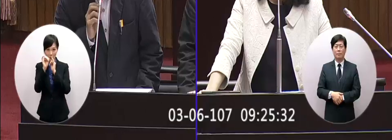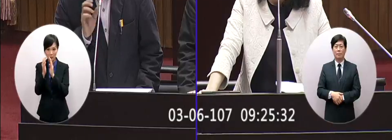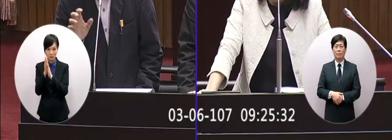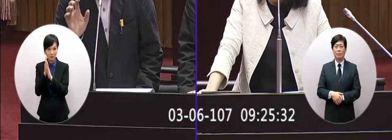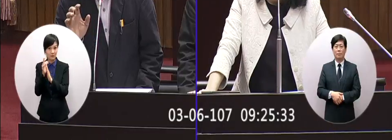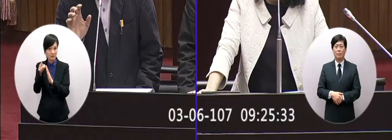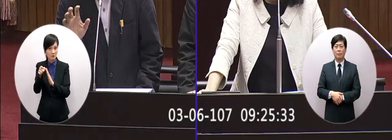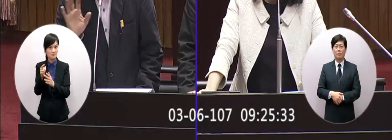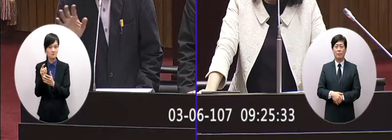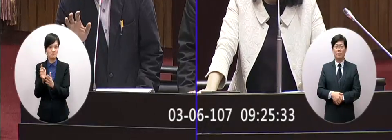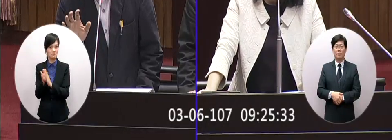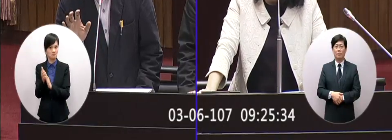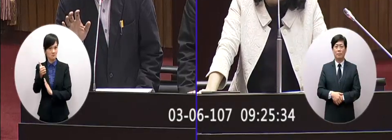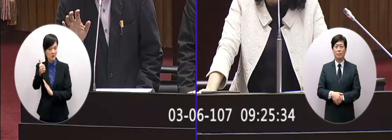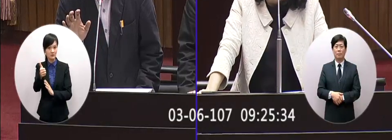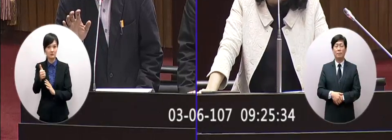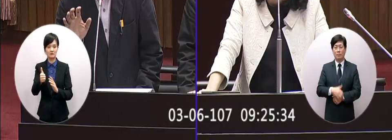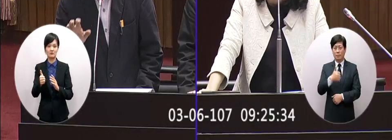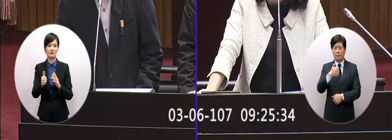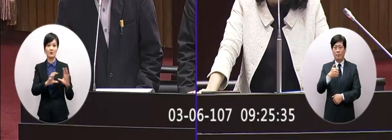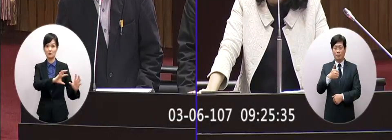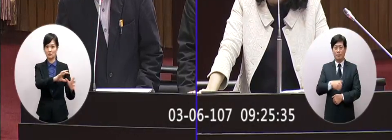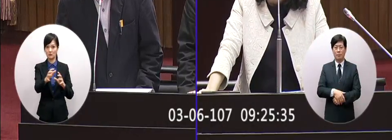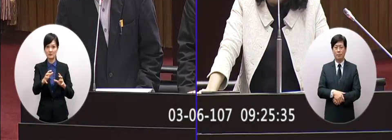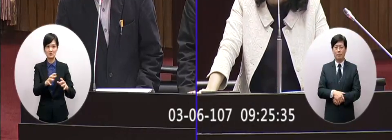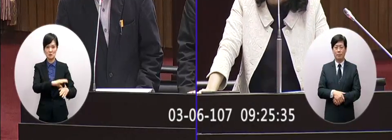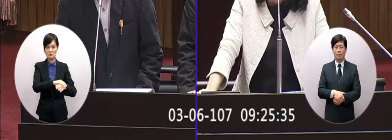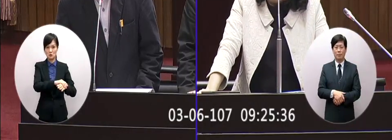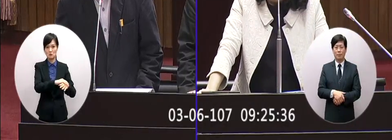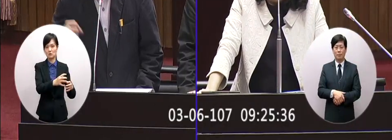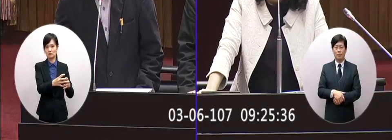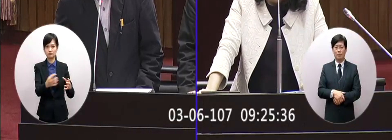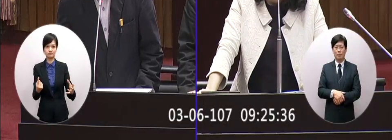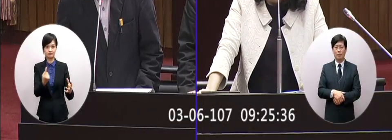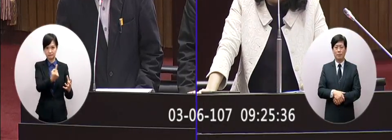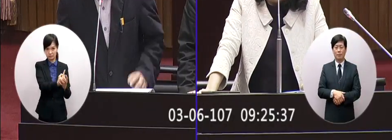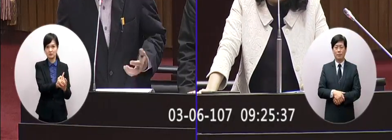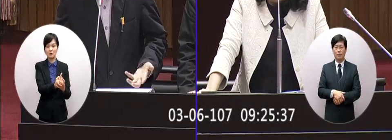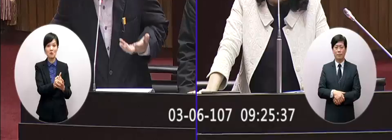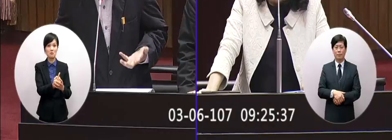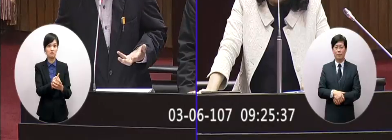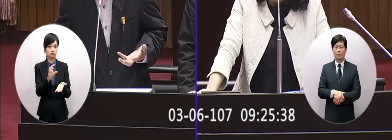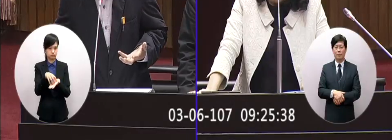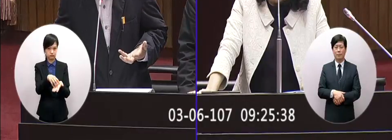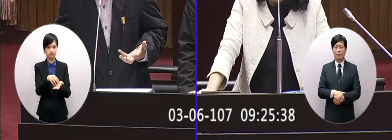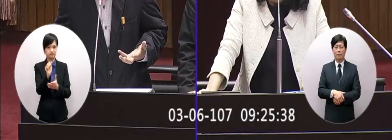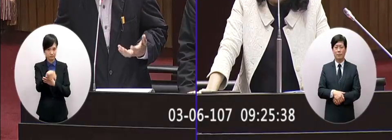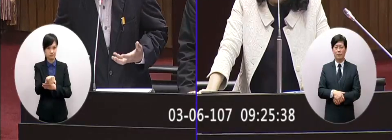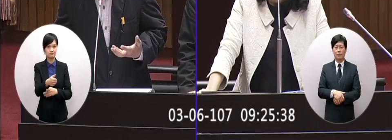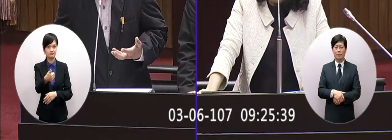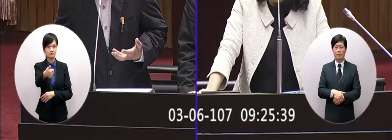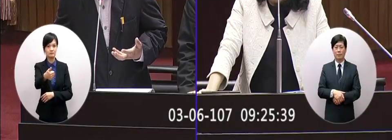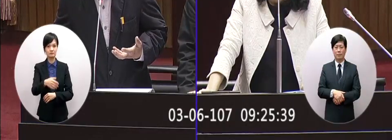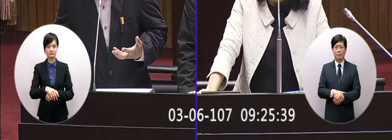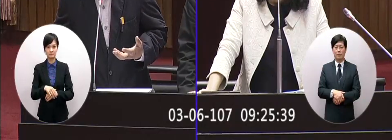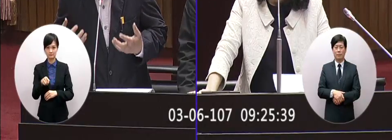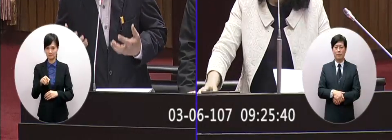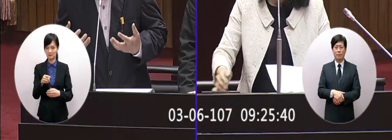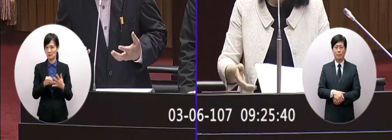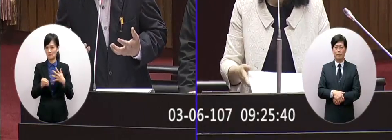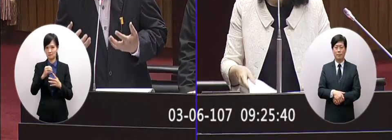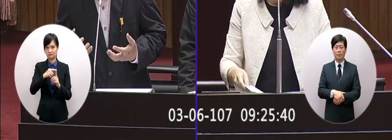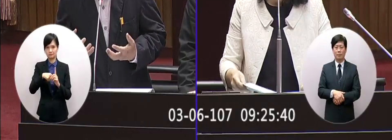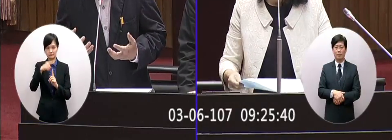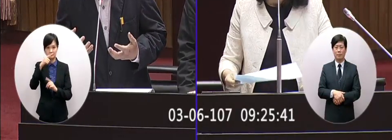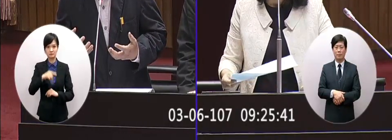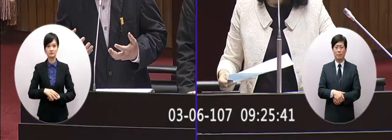可，可以加入国际救援 了。感谢、 哦，最近已经加入了。好，那经过这样训练，它的量能提升起来。但是更重要的是